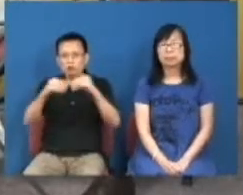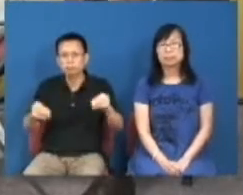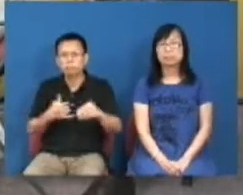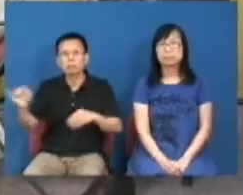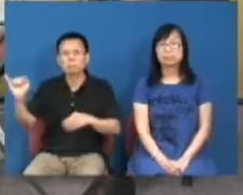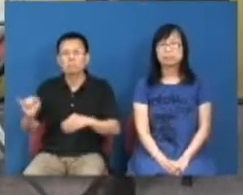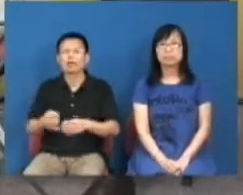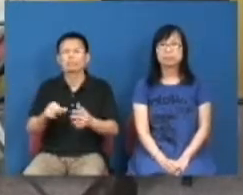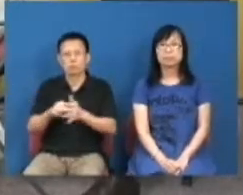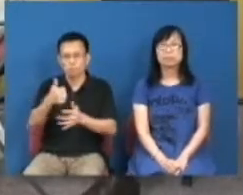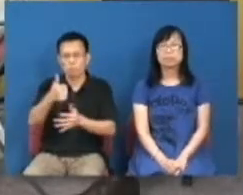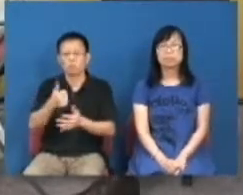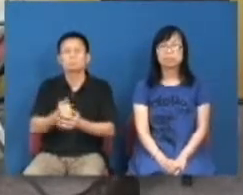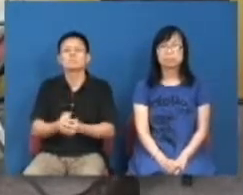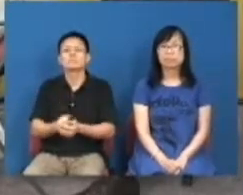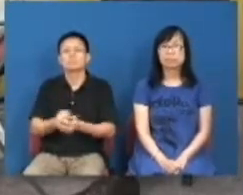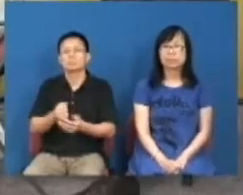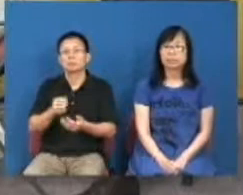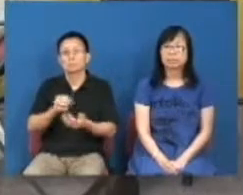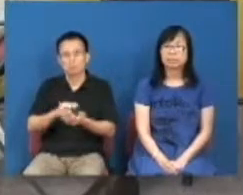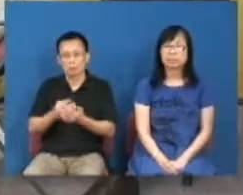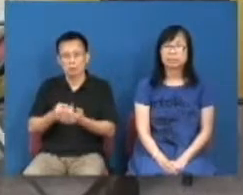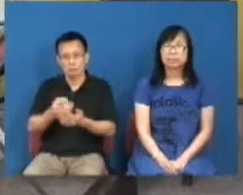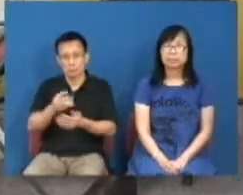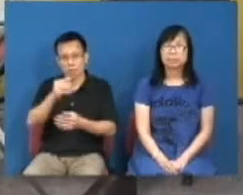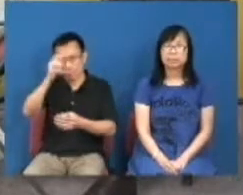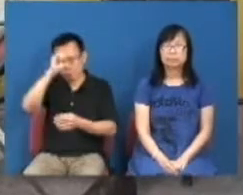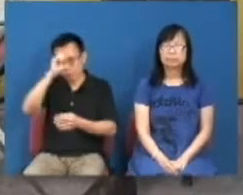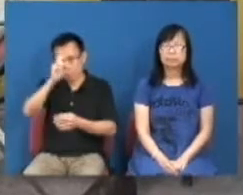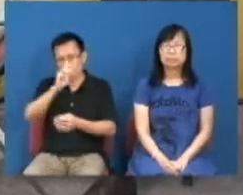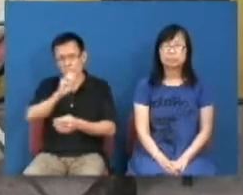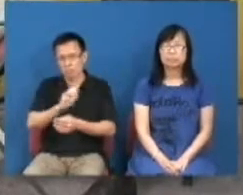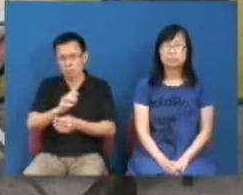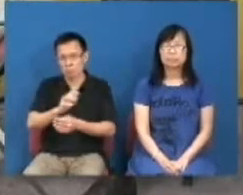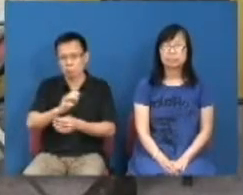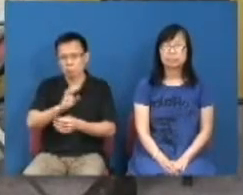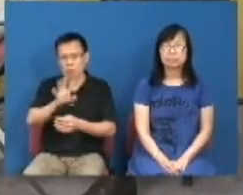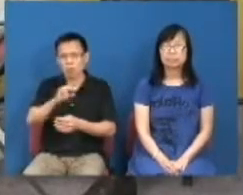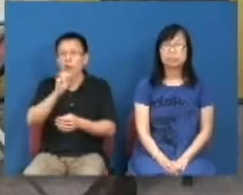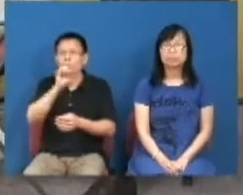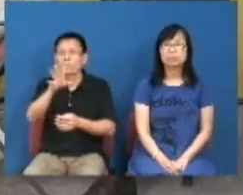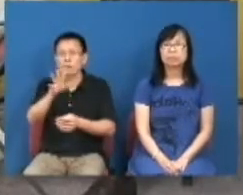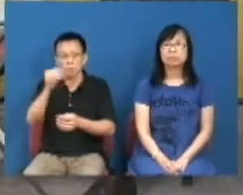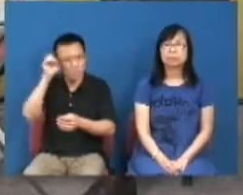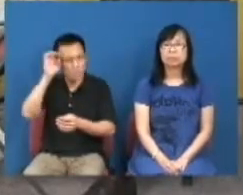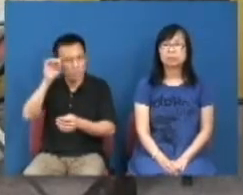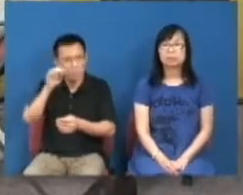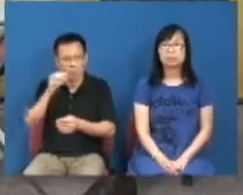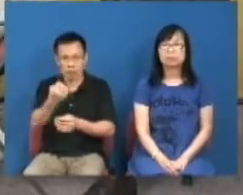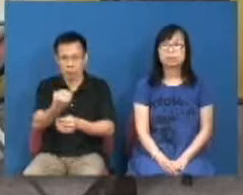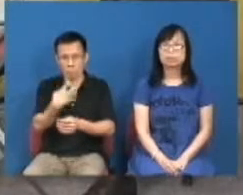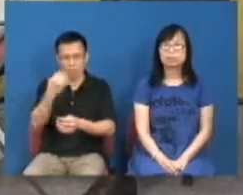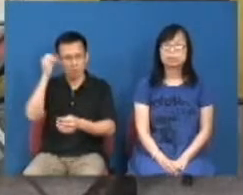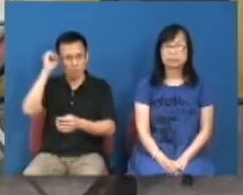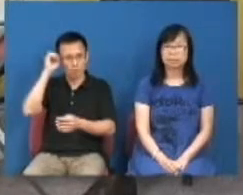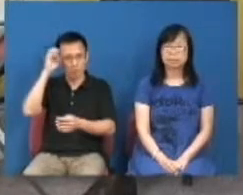嘛？咁亦都係千祈咧就係我問你意見。你俾啲意見俾